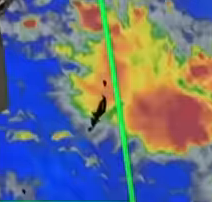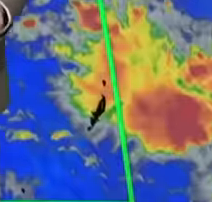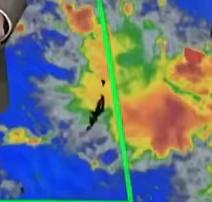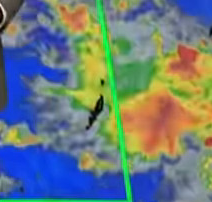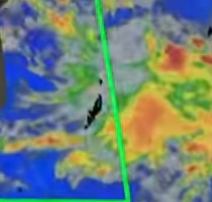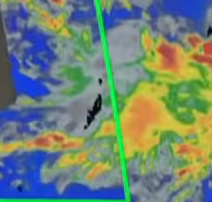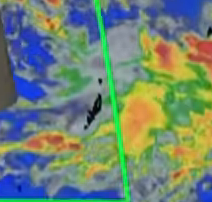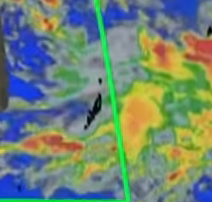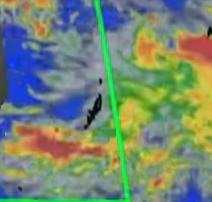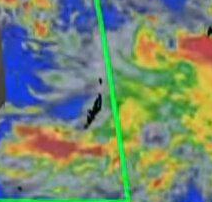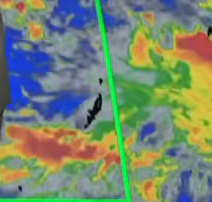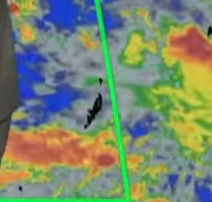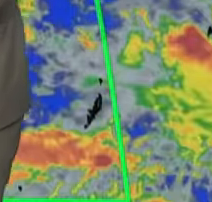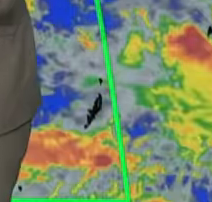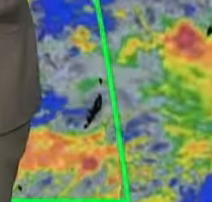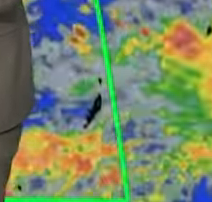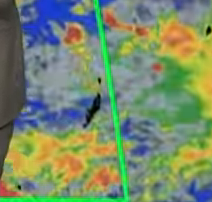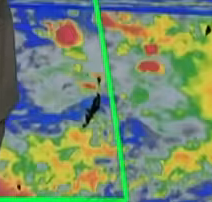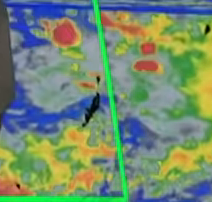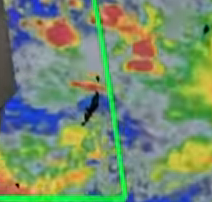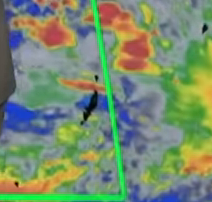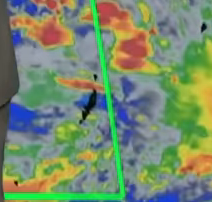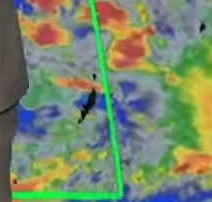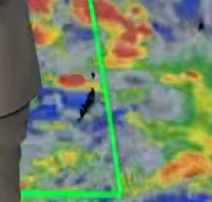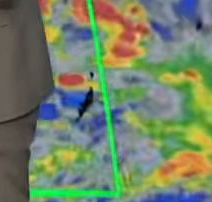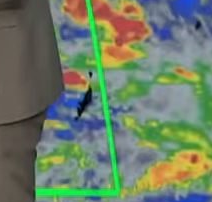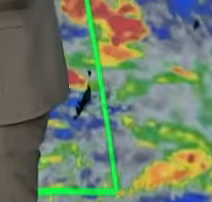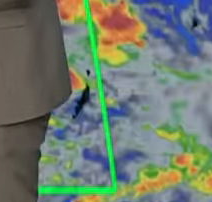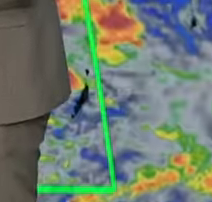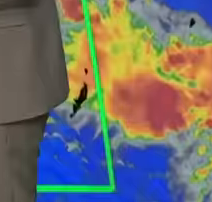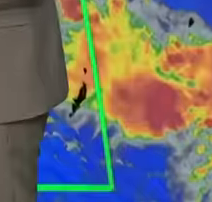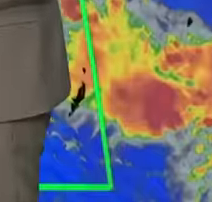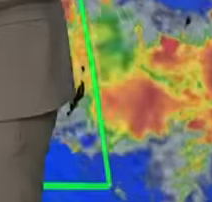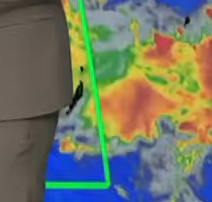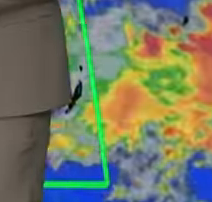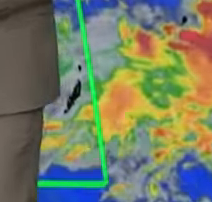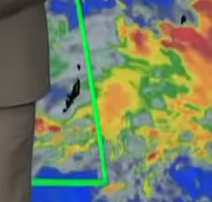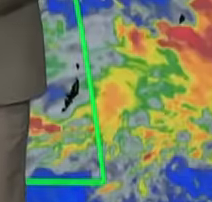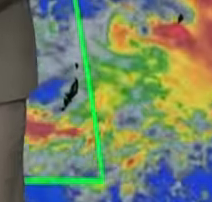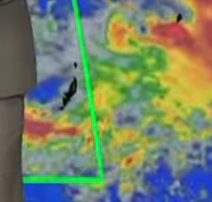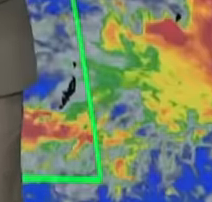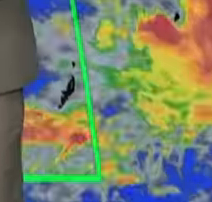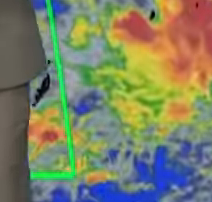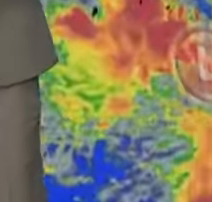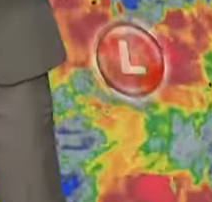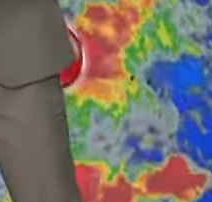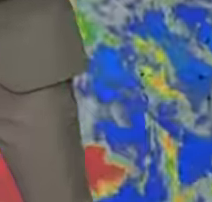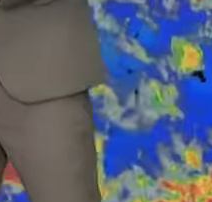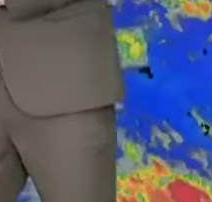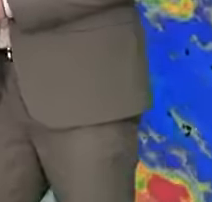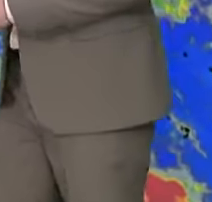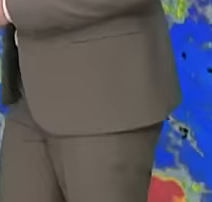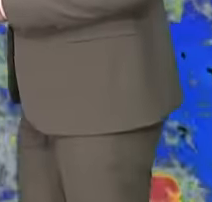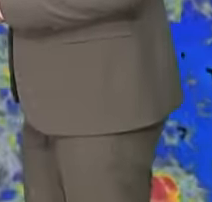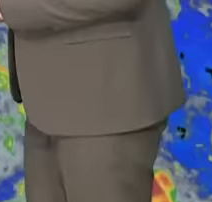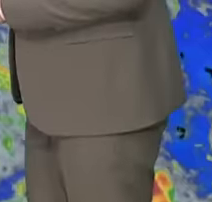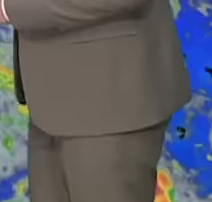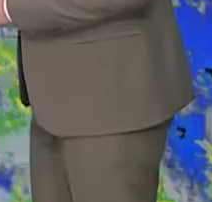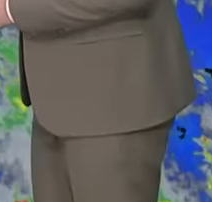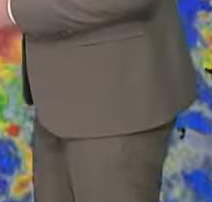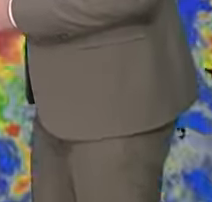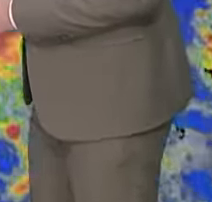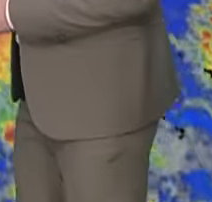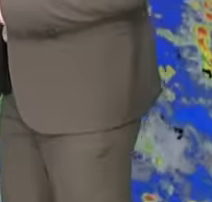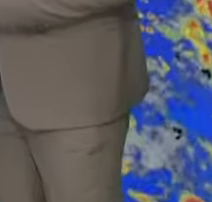hangganan po ng malamig at tuyong amihan at ng mainit na hangin mula sa Pasipiko. Samantala, yung binabantayang sama ng panahon sa labas ng